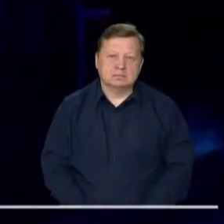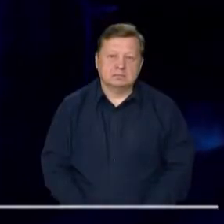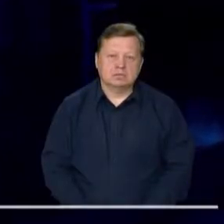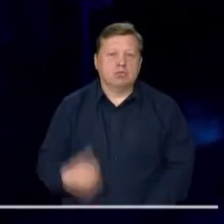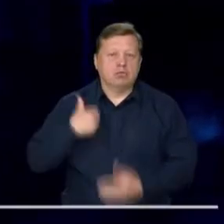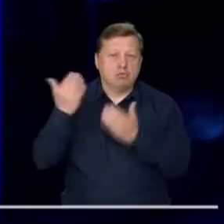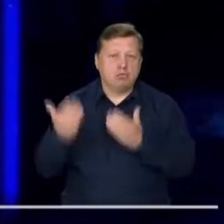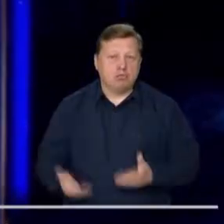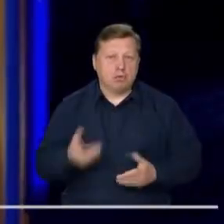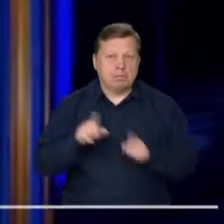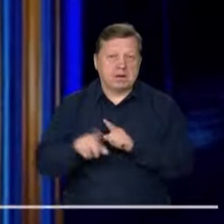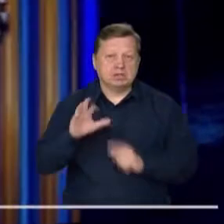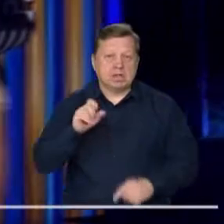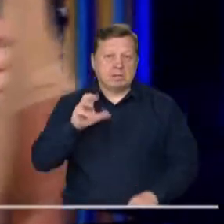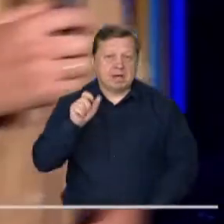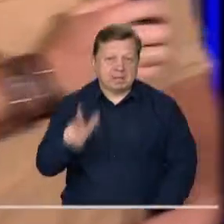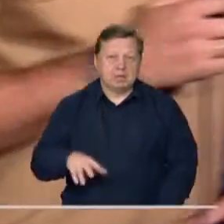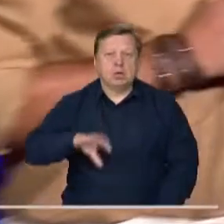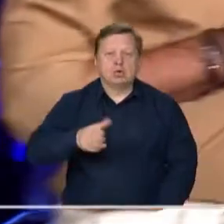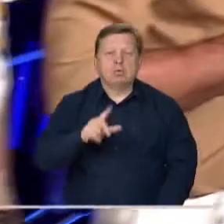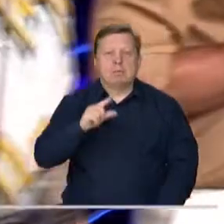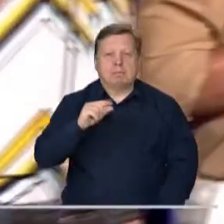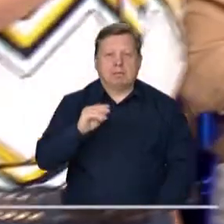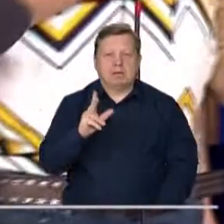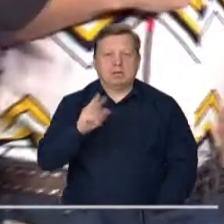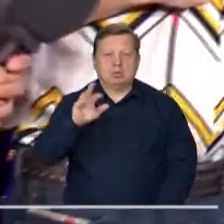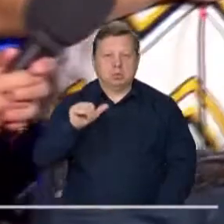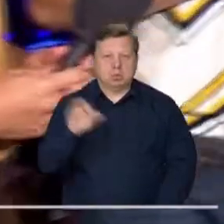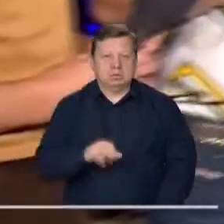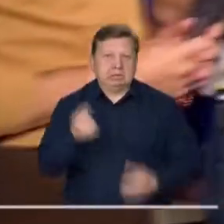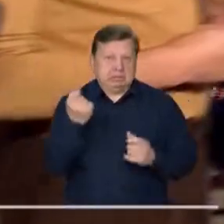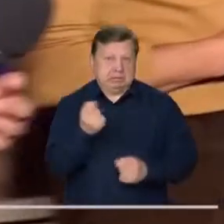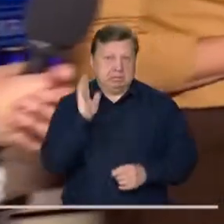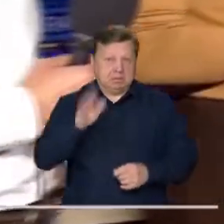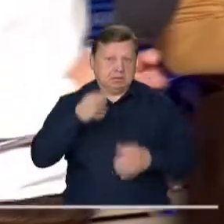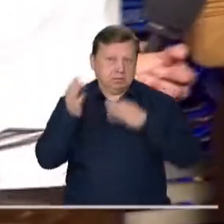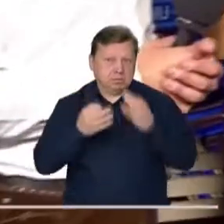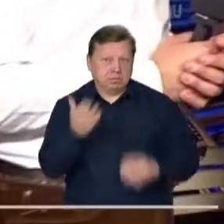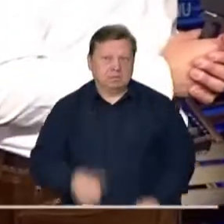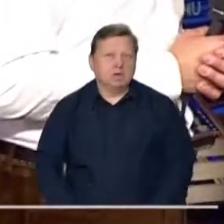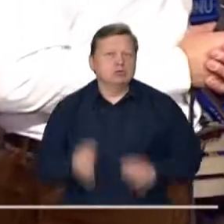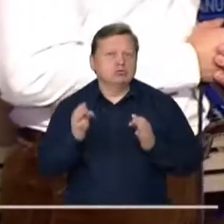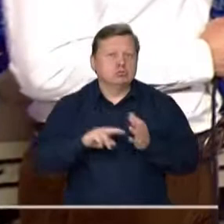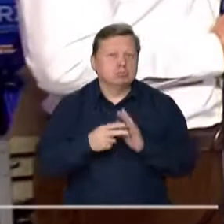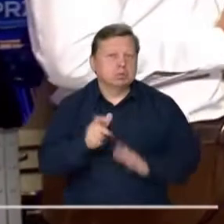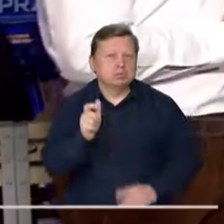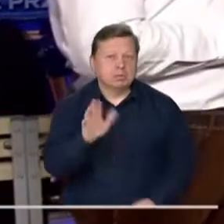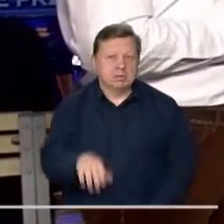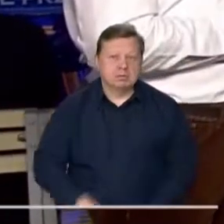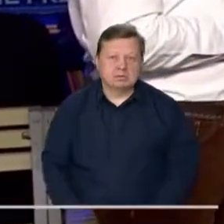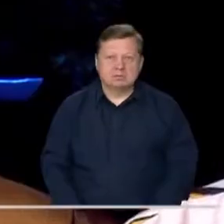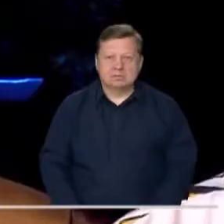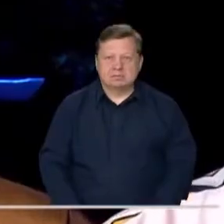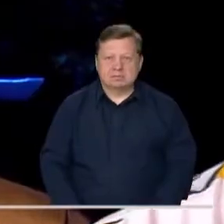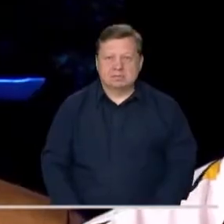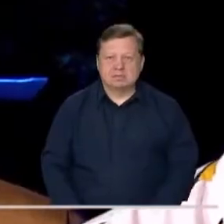Naszymi gośćmi są dziś bracia Szczepanik, czyli grupa Pectus, która już za chwilę zaprezentuje się na opolskiej scenie. Co macie dziś dla naszych stare widzów? Stare miał